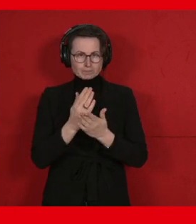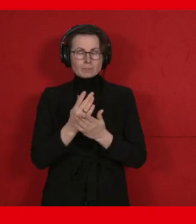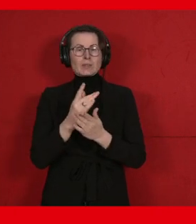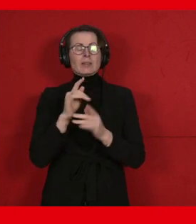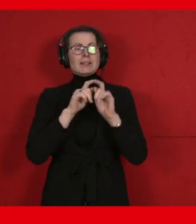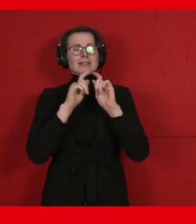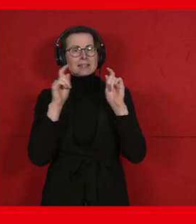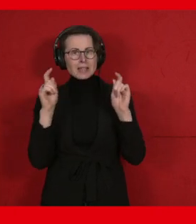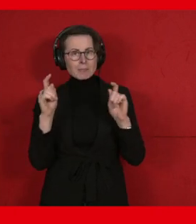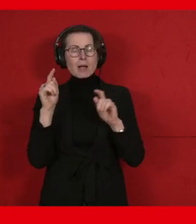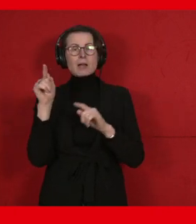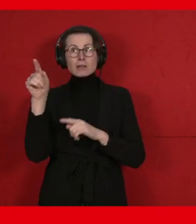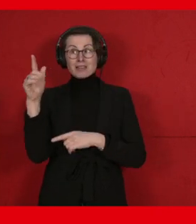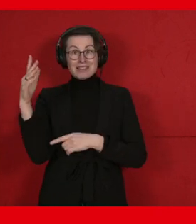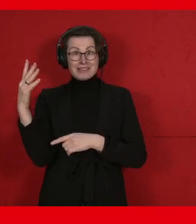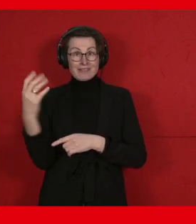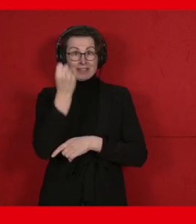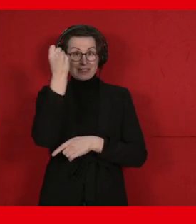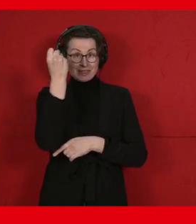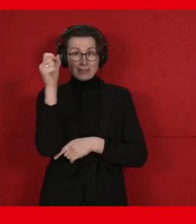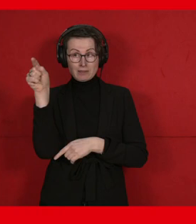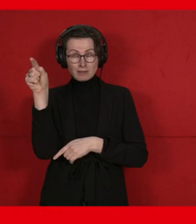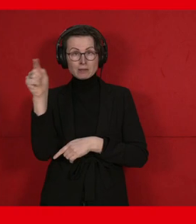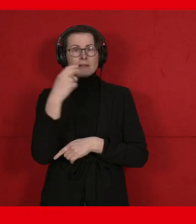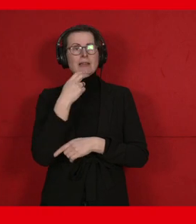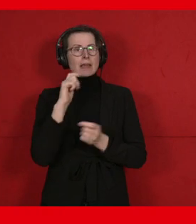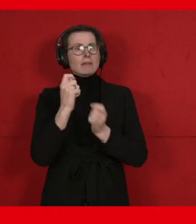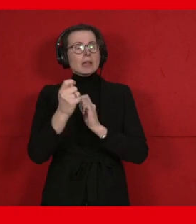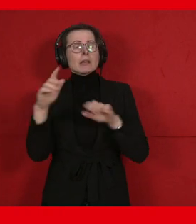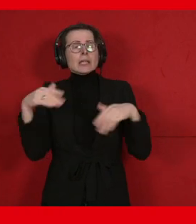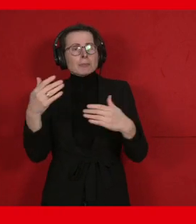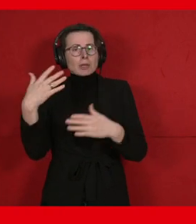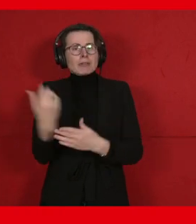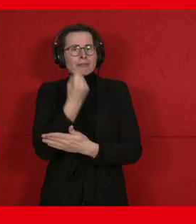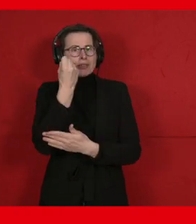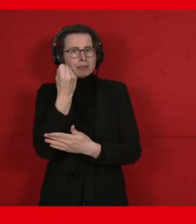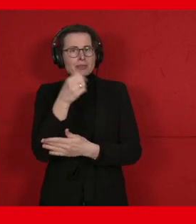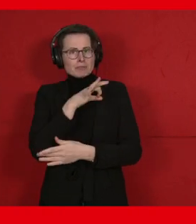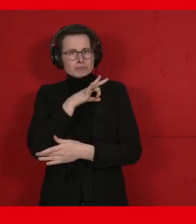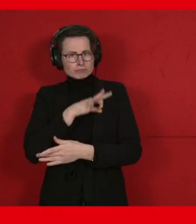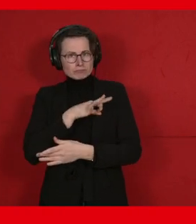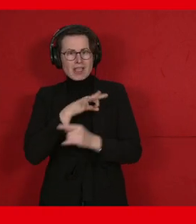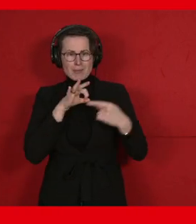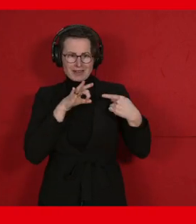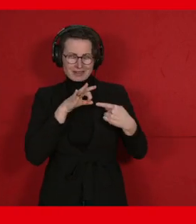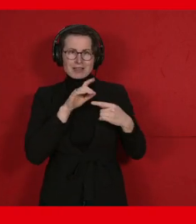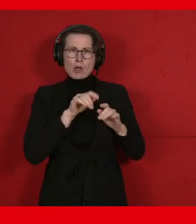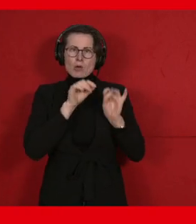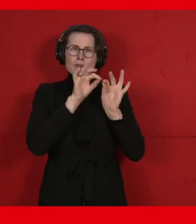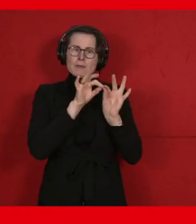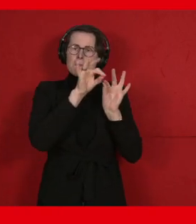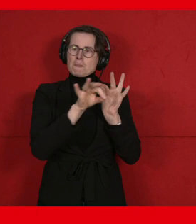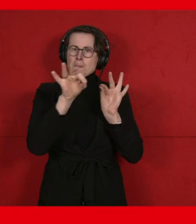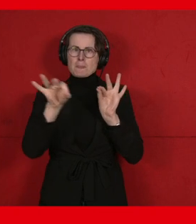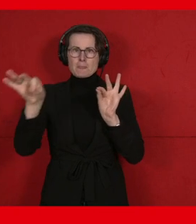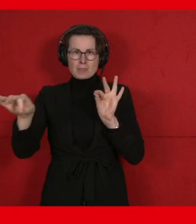Frage, wie können wir die Gewinne aus dieser Energiewende, die es ja durchaus gibt, auch noch so einsetzen,